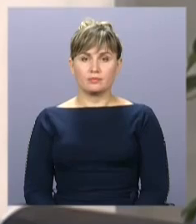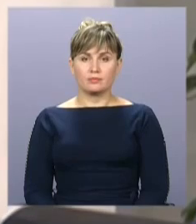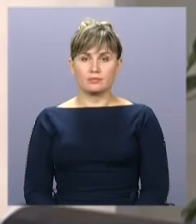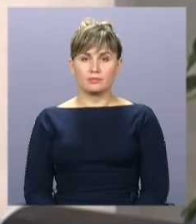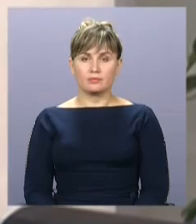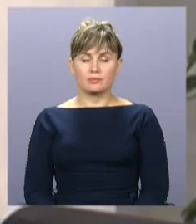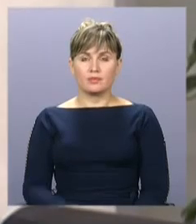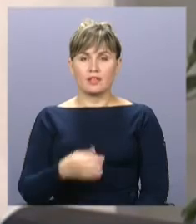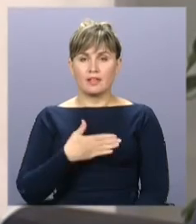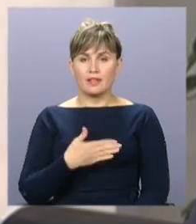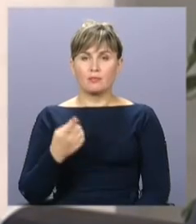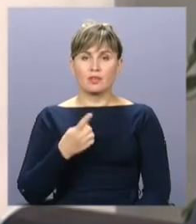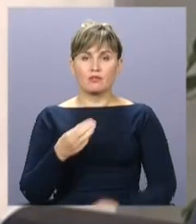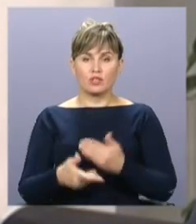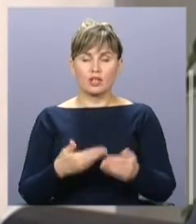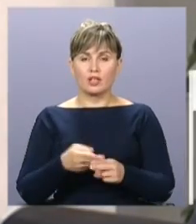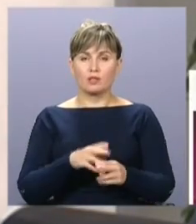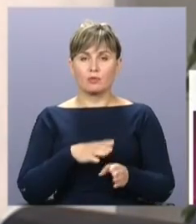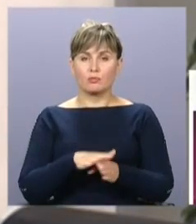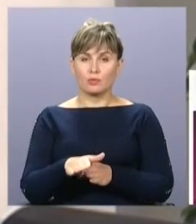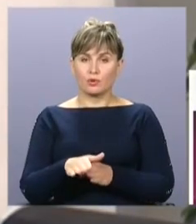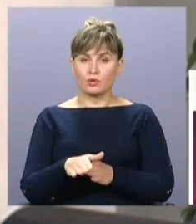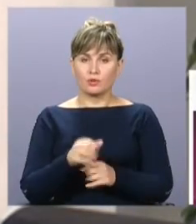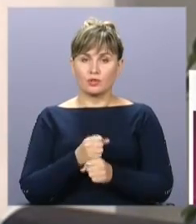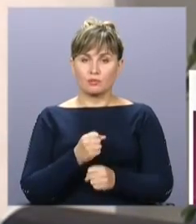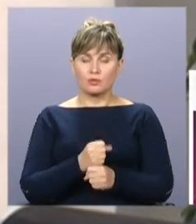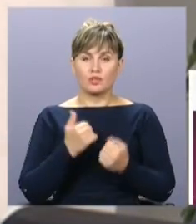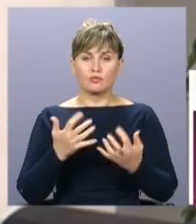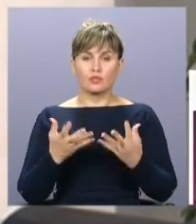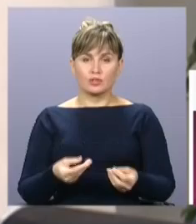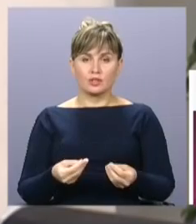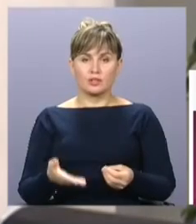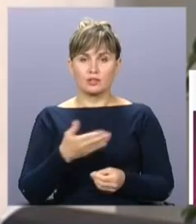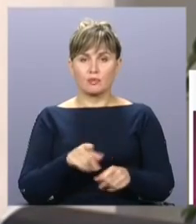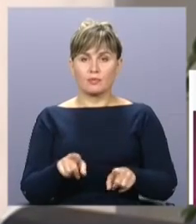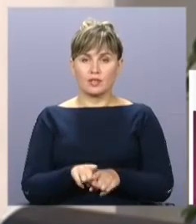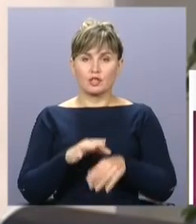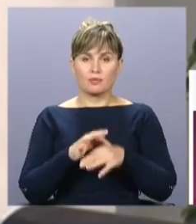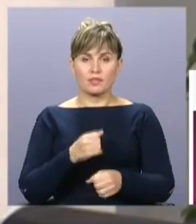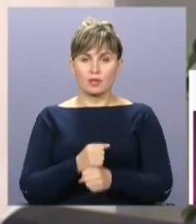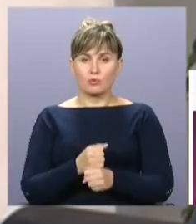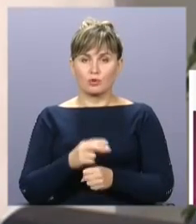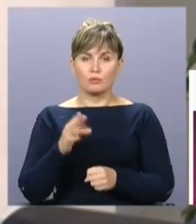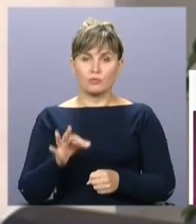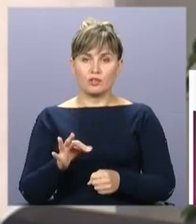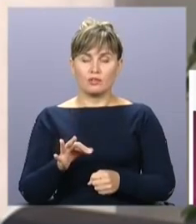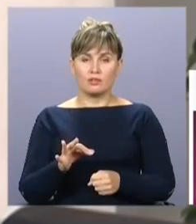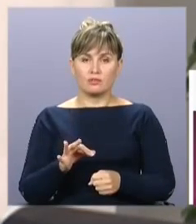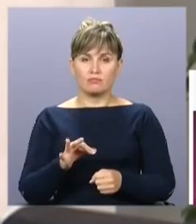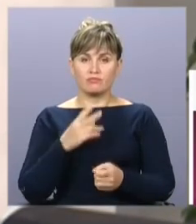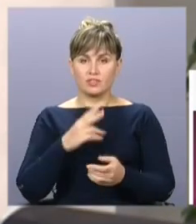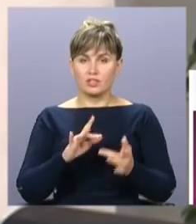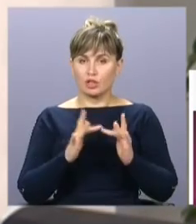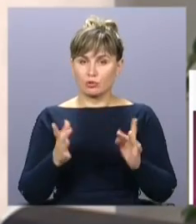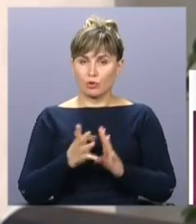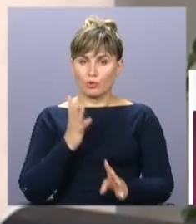Для нас первым шагом было это полностью убрать барьеры. На сегодняшний день нами также проведена работа по введению электронной